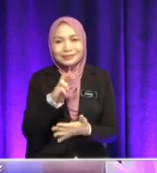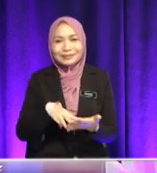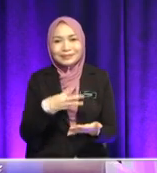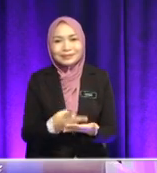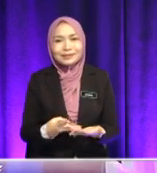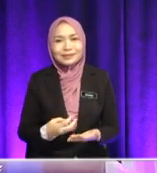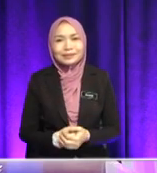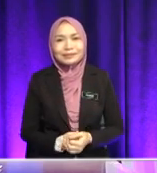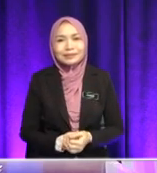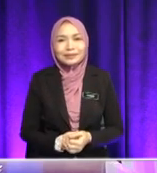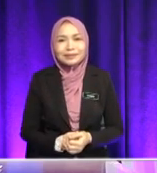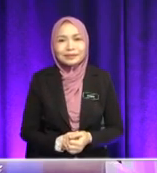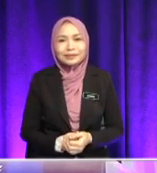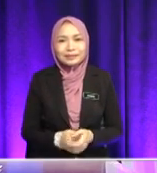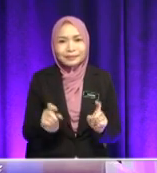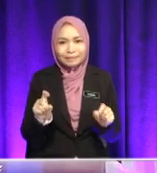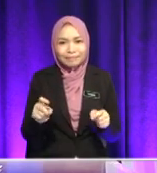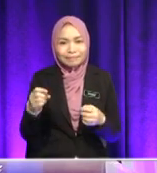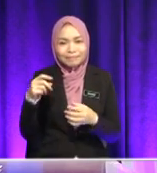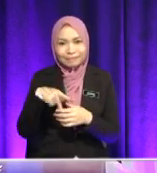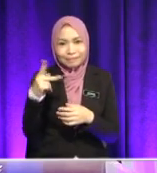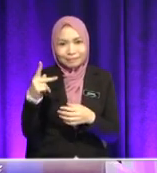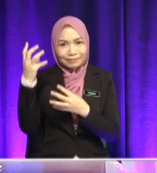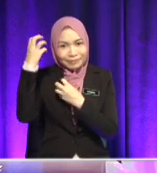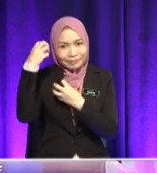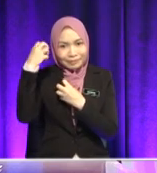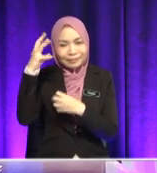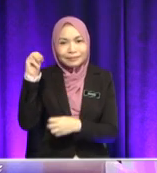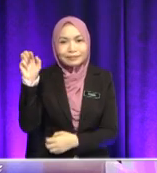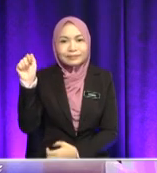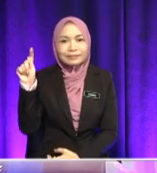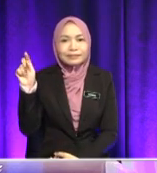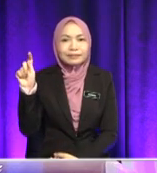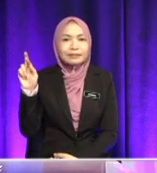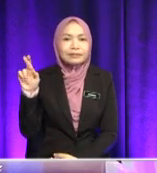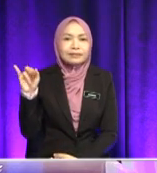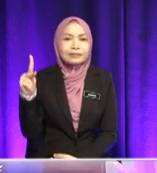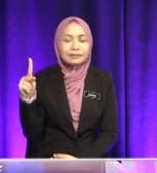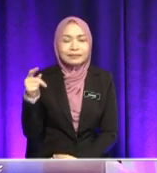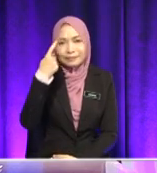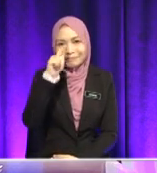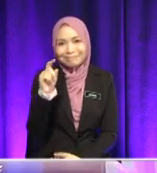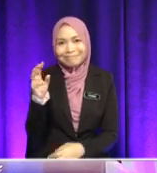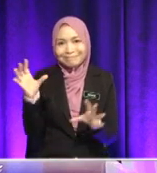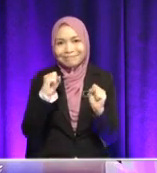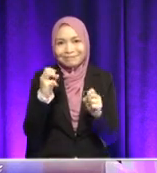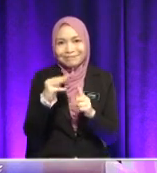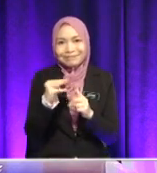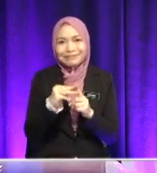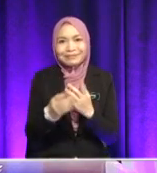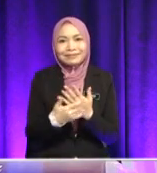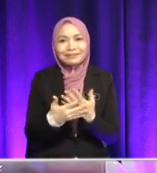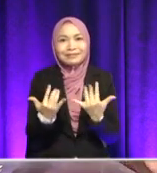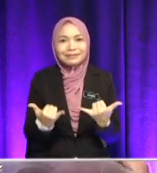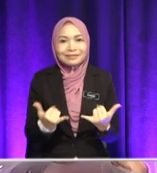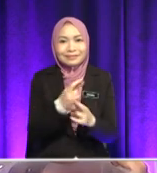dapat pecahkan dalam bentuk lagi mudah untuk kita dapatkan markas terima untuk penerangannya dan sekarang ini kita akan berhenti